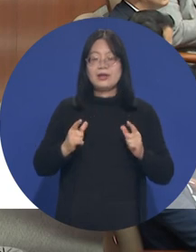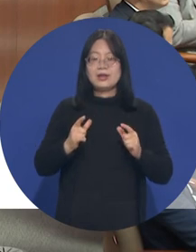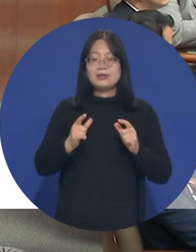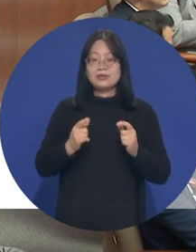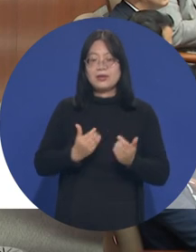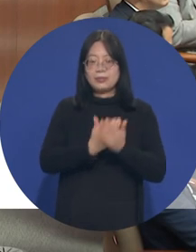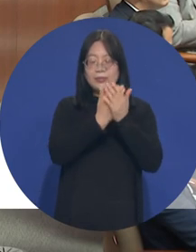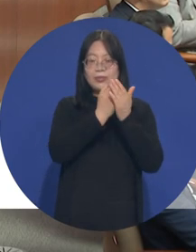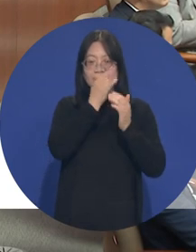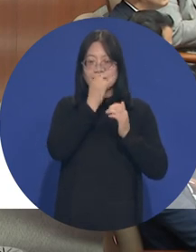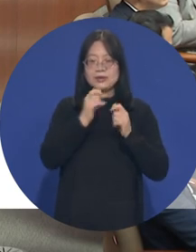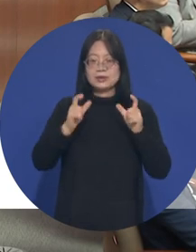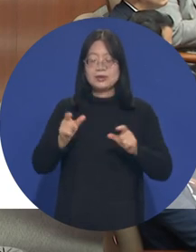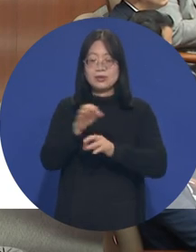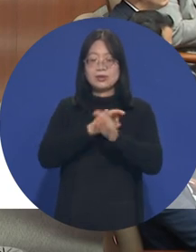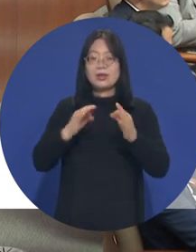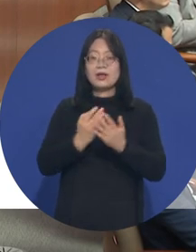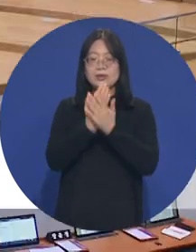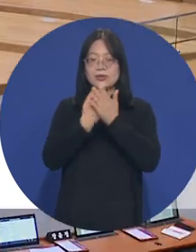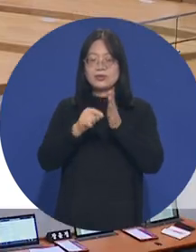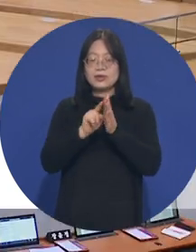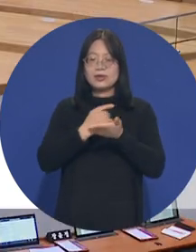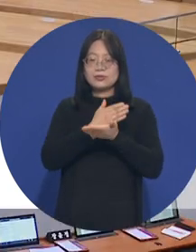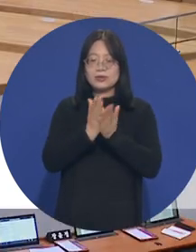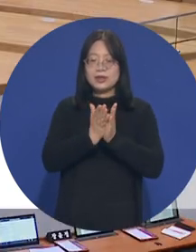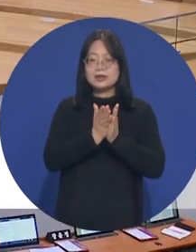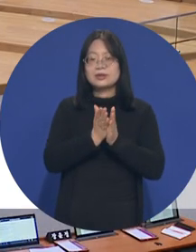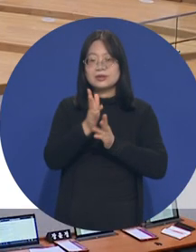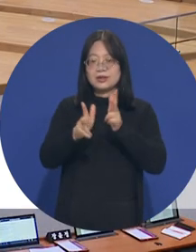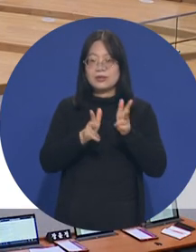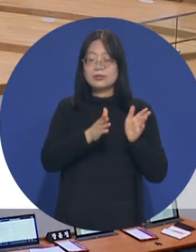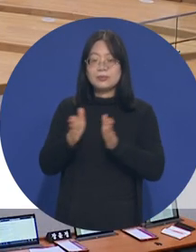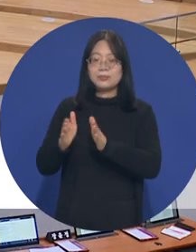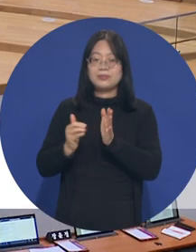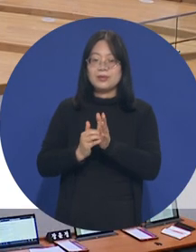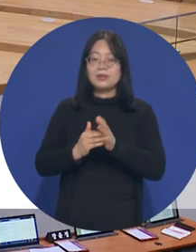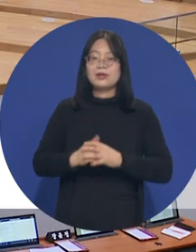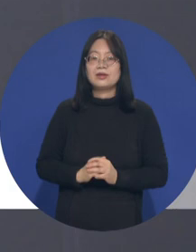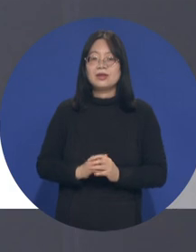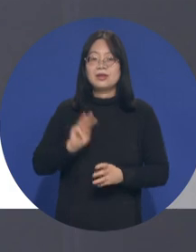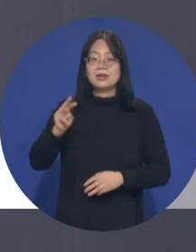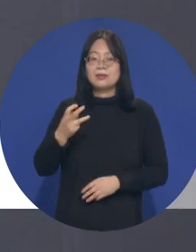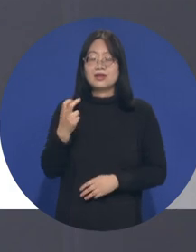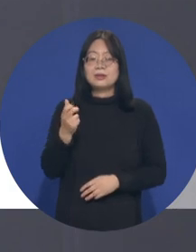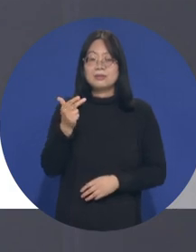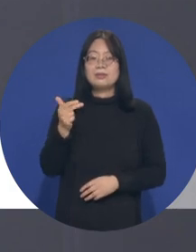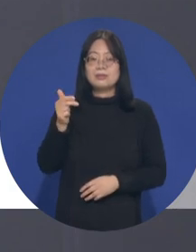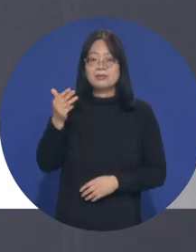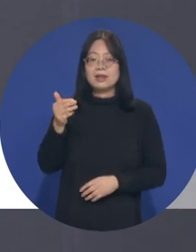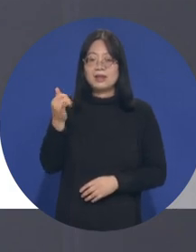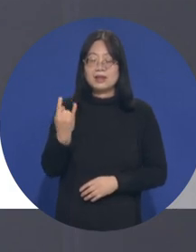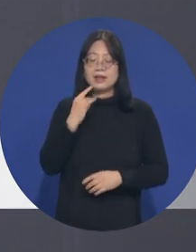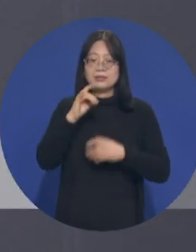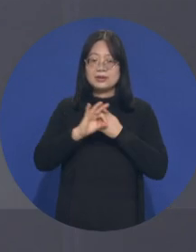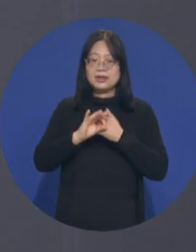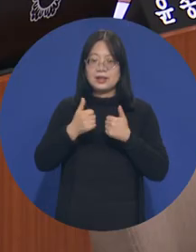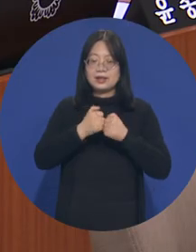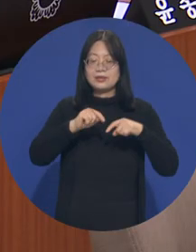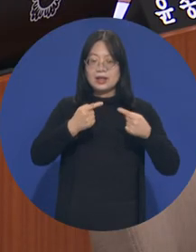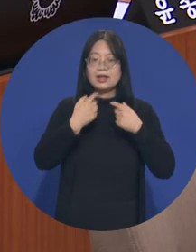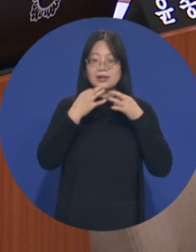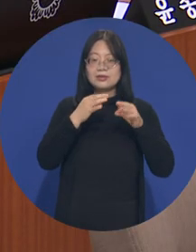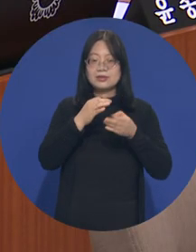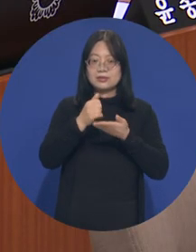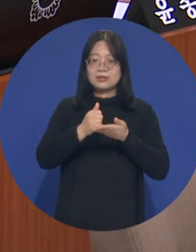편익증진 지역 경제 활성화를 위한 주요 사업들이 편성됐습니다 경기도회 제 378회 임시회에 참석한 김동현